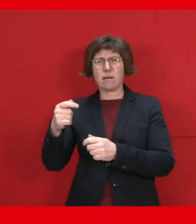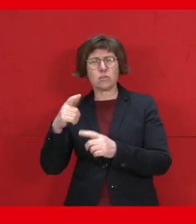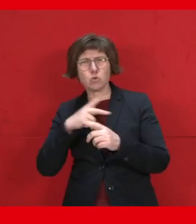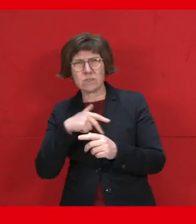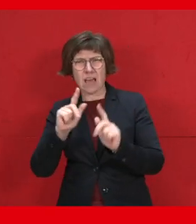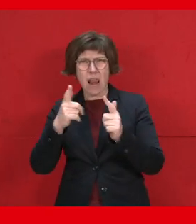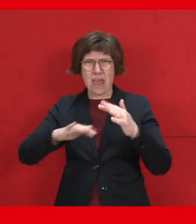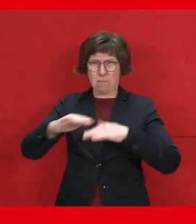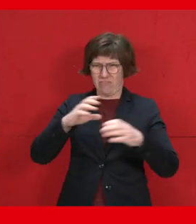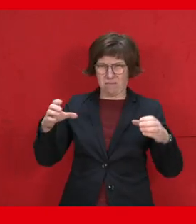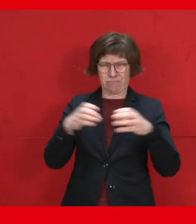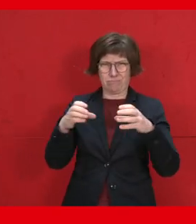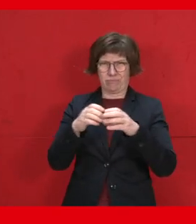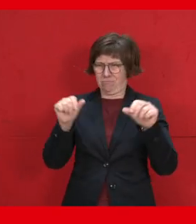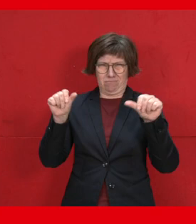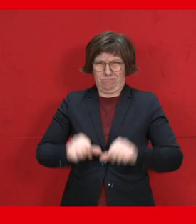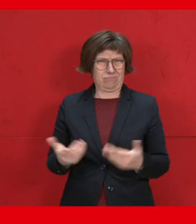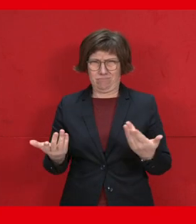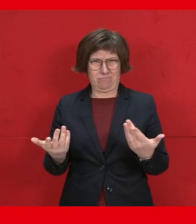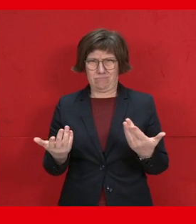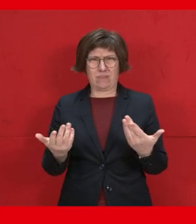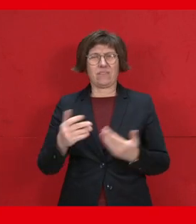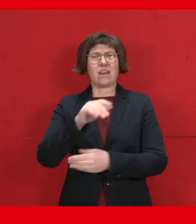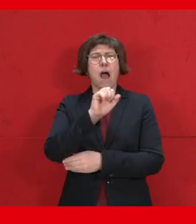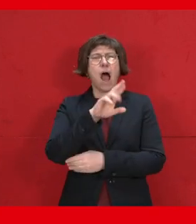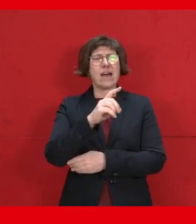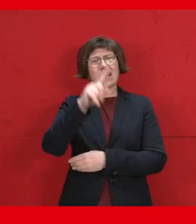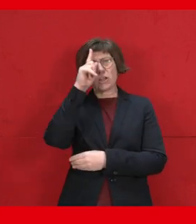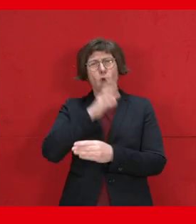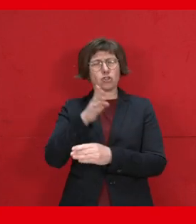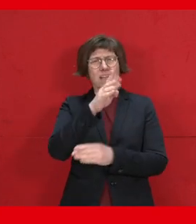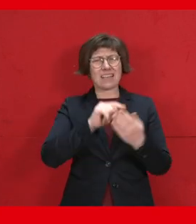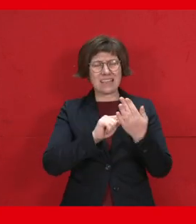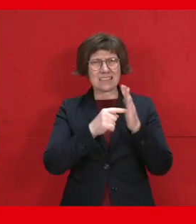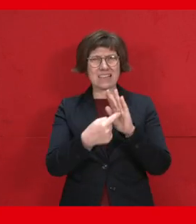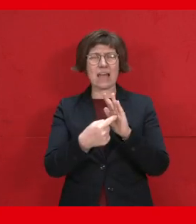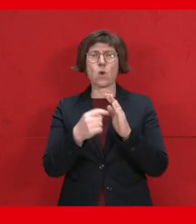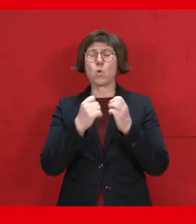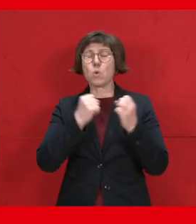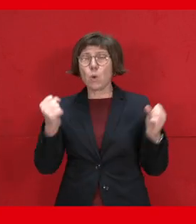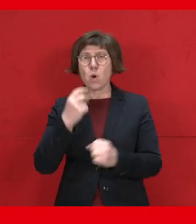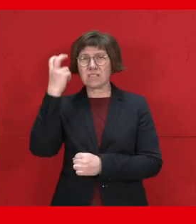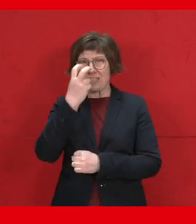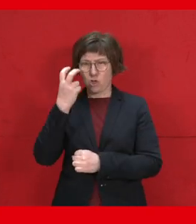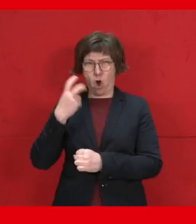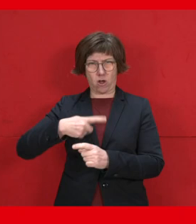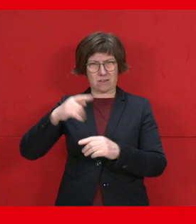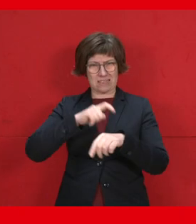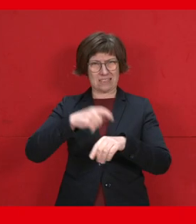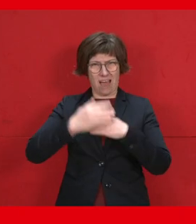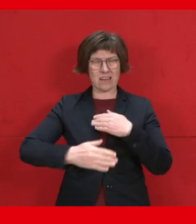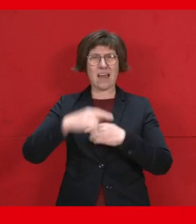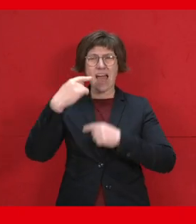Leben zusammenzuhalten. Der ARD-Deutschland-Trend hat gezeigt, die größte Sorge der Menschen in dieser Zeit gilt